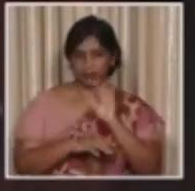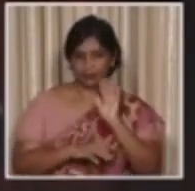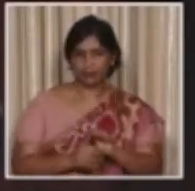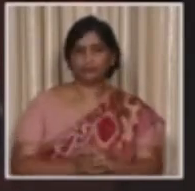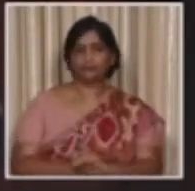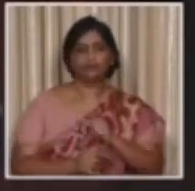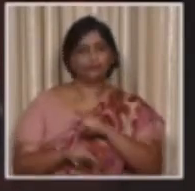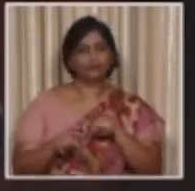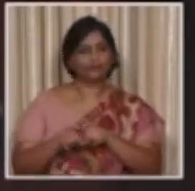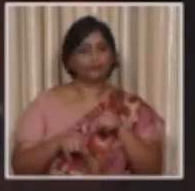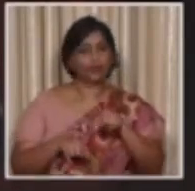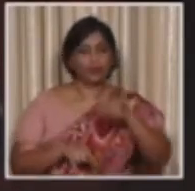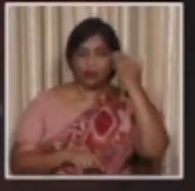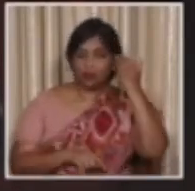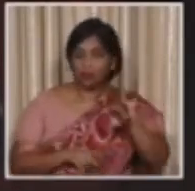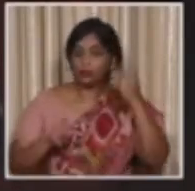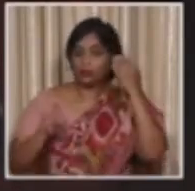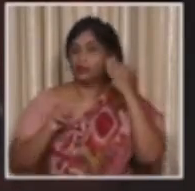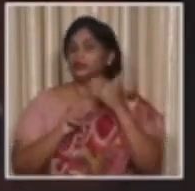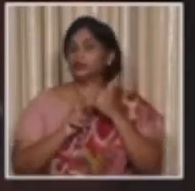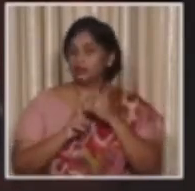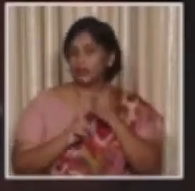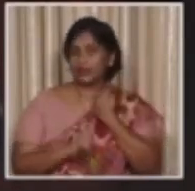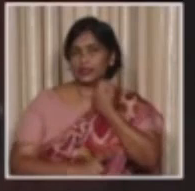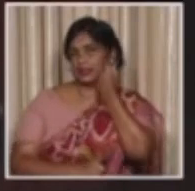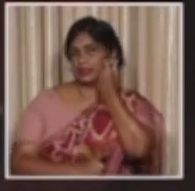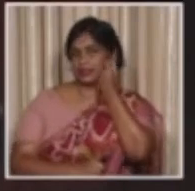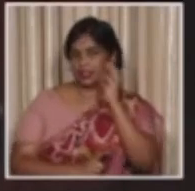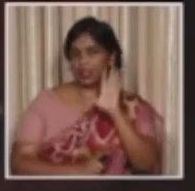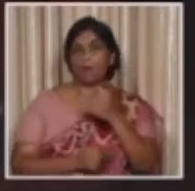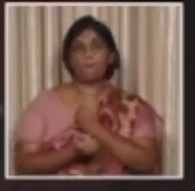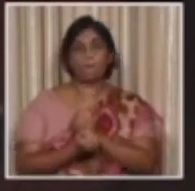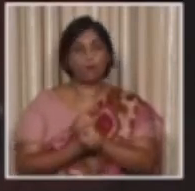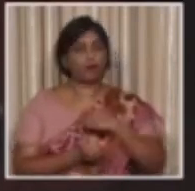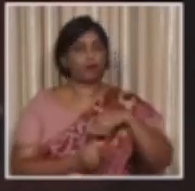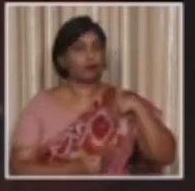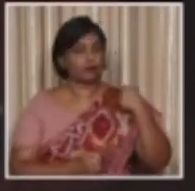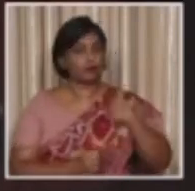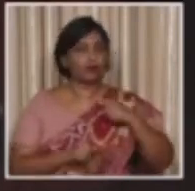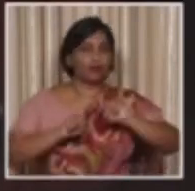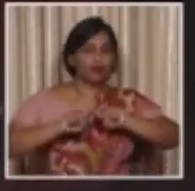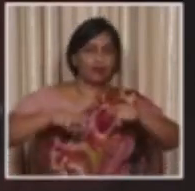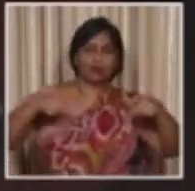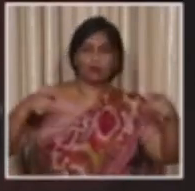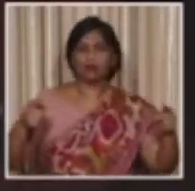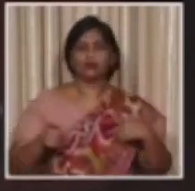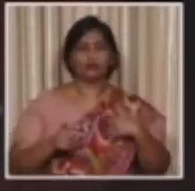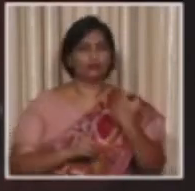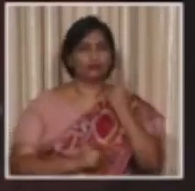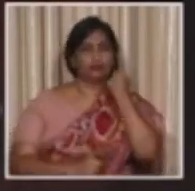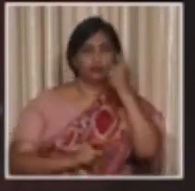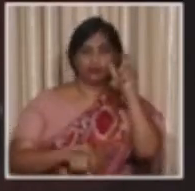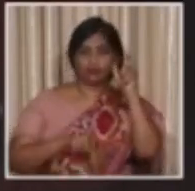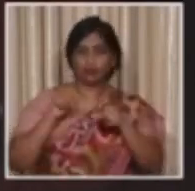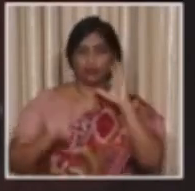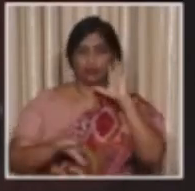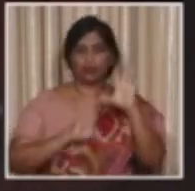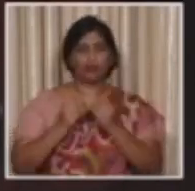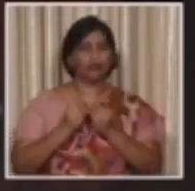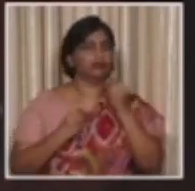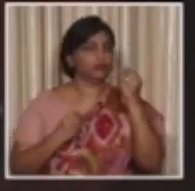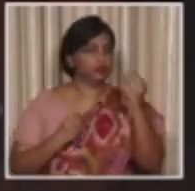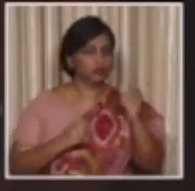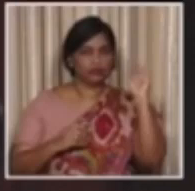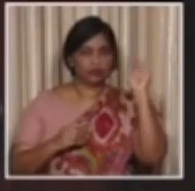තියෙනවා ඒ වගේම මේ මරණය සම්බන්ධයෙන් සැකයක් පවතින බවට පොලිස් ප්‍රතිවරයාට විවිධ පාර්ශව සහ බුද්ධි අංශ වලින් තොරතුරු ලැබිලා තියෙන